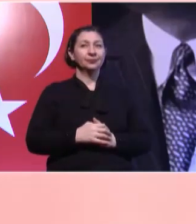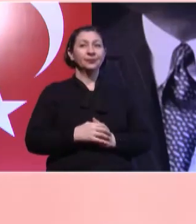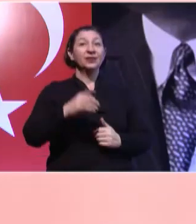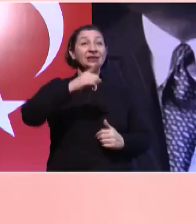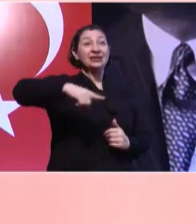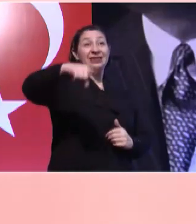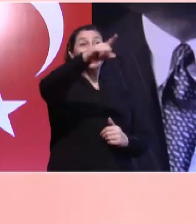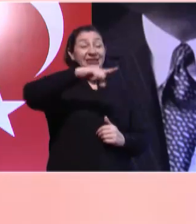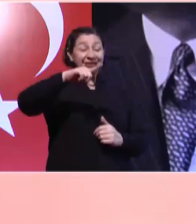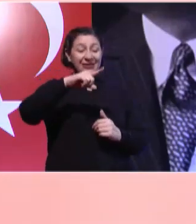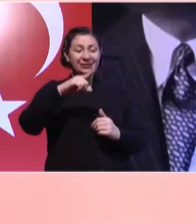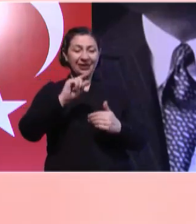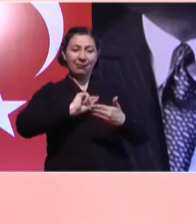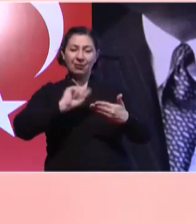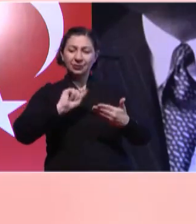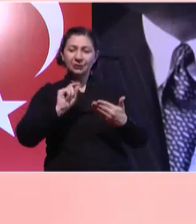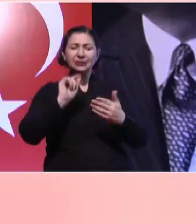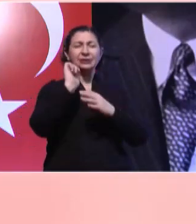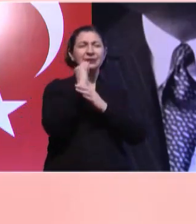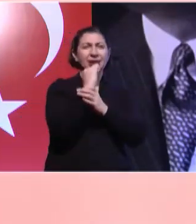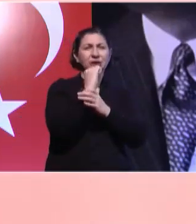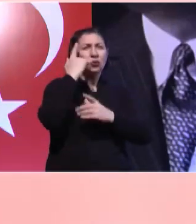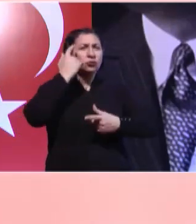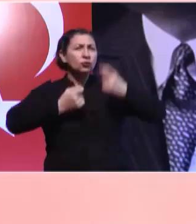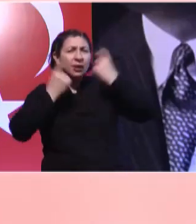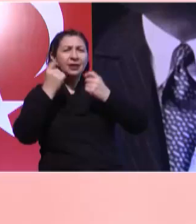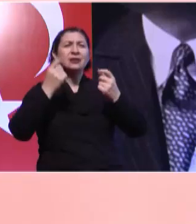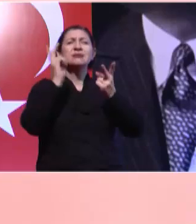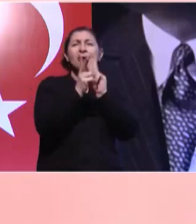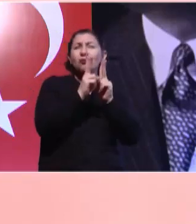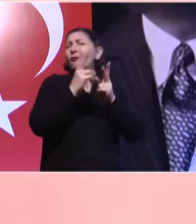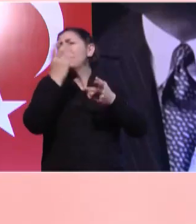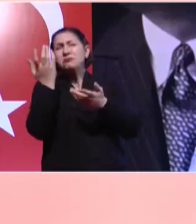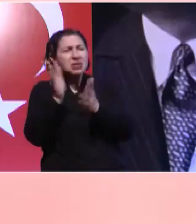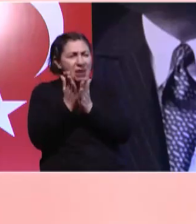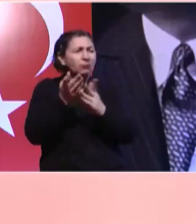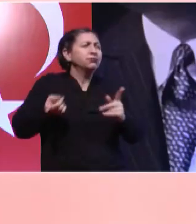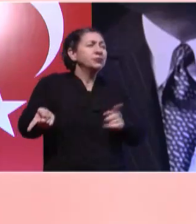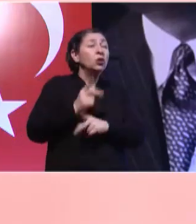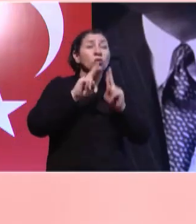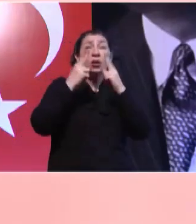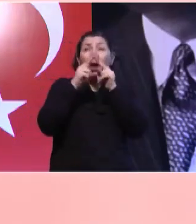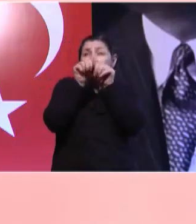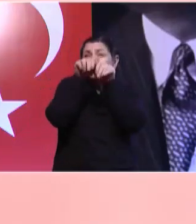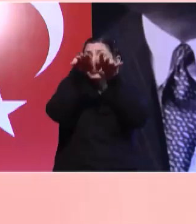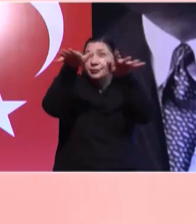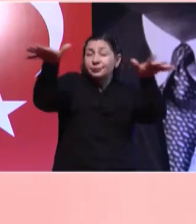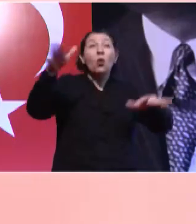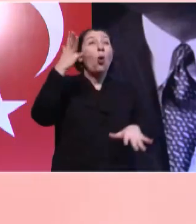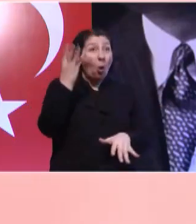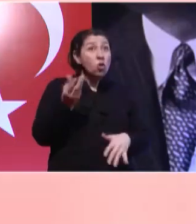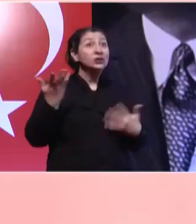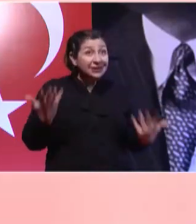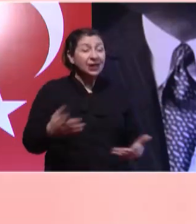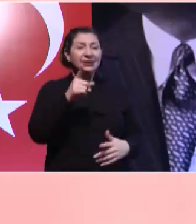Sizin eserleriniz, sanatçıların ürettiği eserler dünyanın her tarafına ulaşabiliyorsa sizden